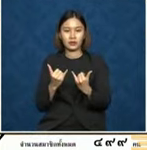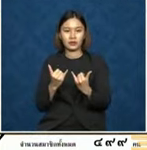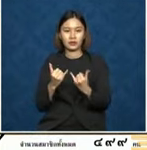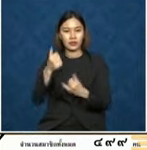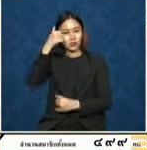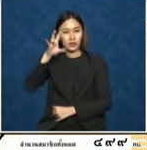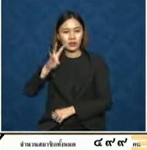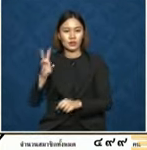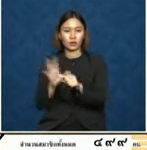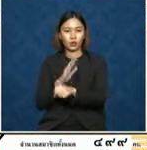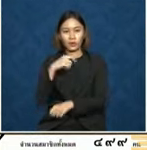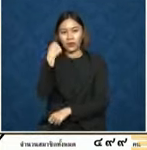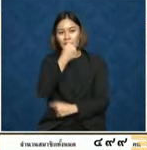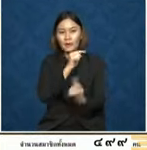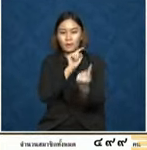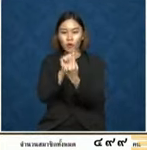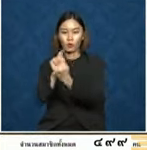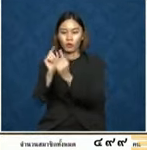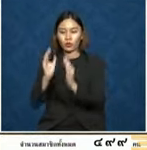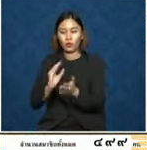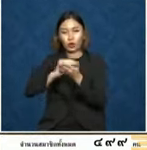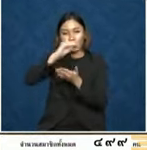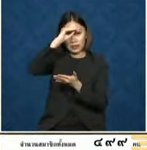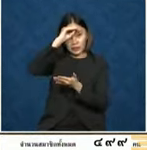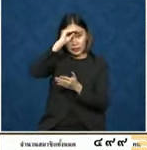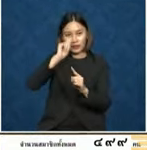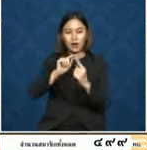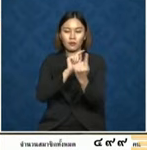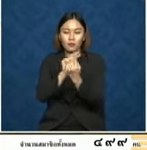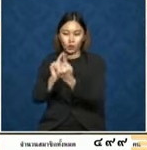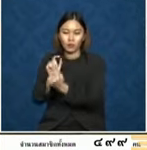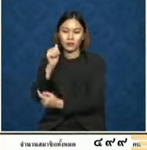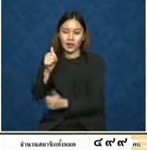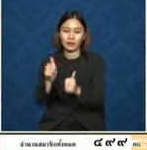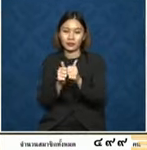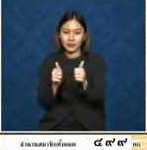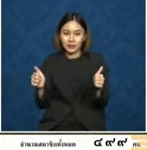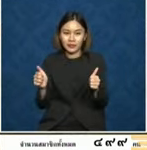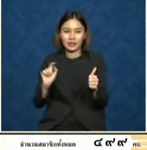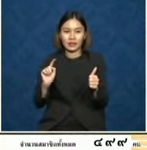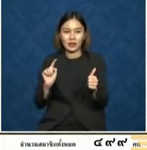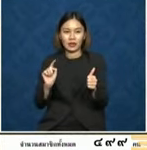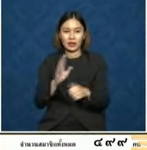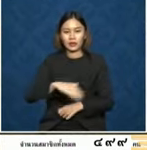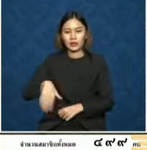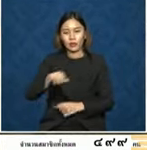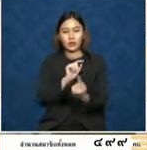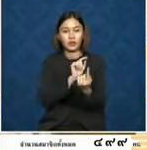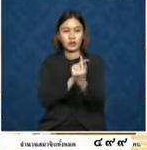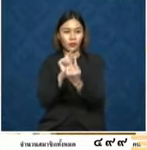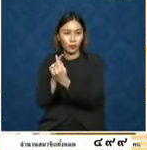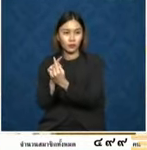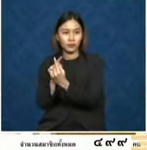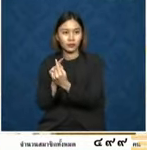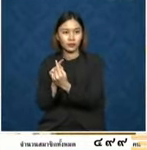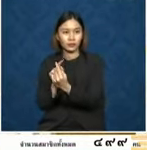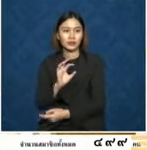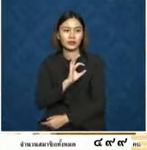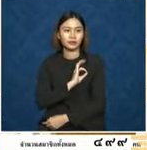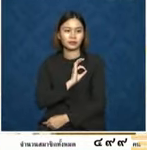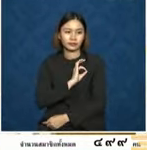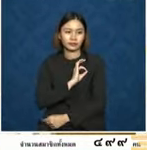ท่านใดแวะเวียนไปเจอกับนักศึกษานักเรียนได้นะครับก็จะเป็นการดีที่ให้แต่ละท่านได้พบปากกับสมาชิก